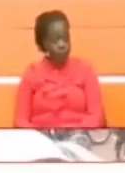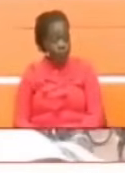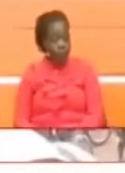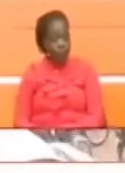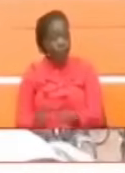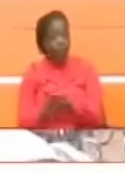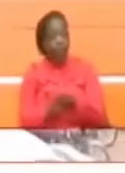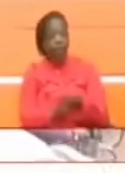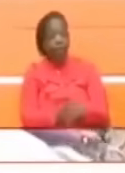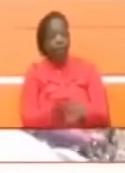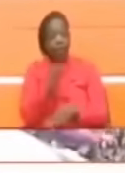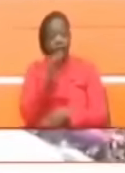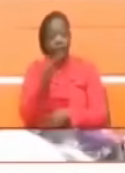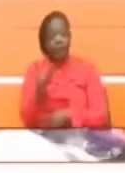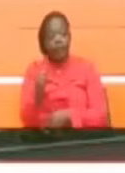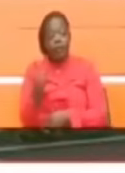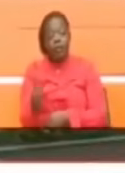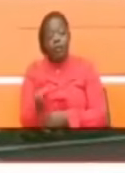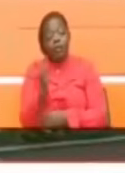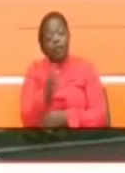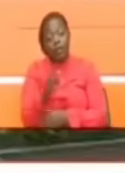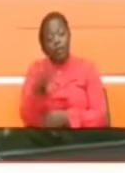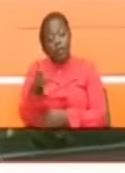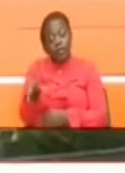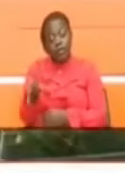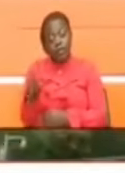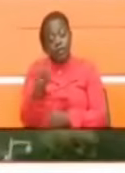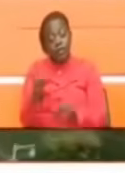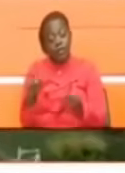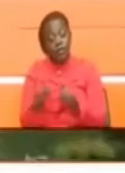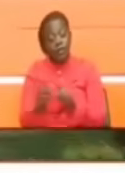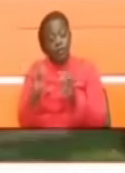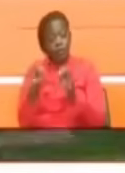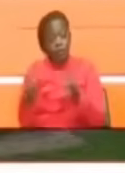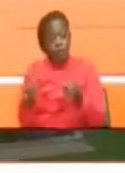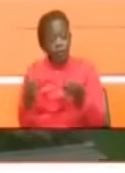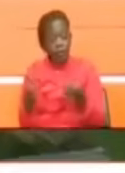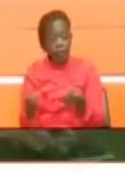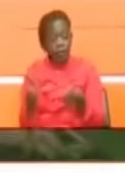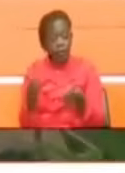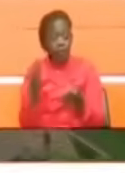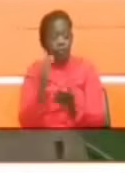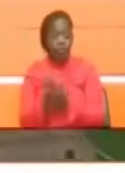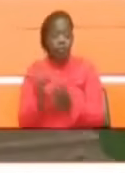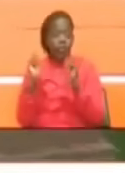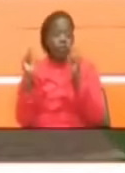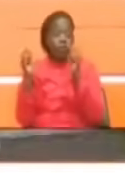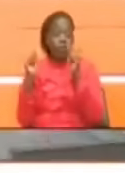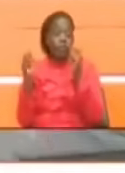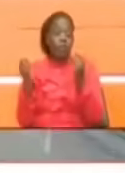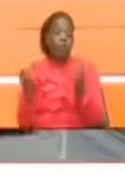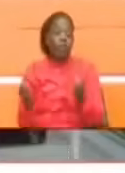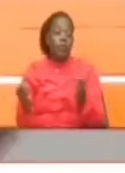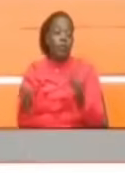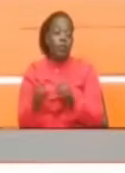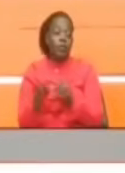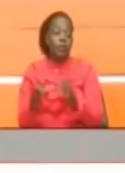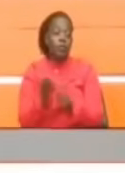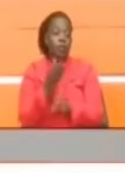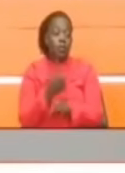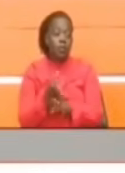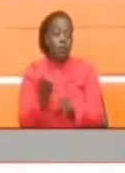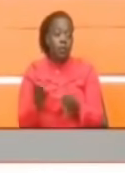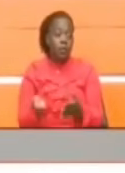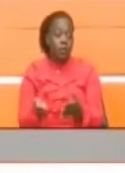ebyo nga bitiyo munda muri basajja mivula labudde banakibuga obutetetera kwenda ku parliament kwekalakasa nga bwe bazinga babalalika